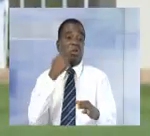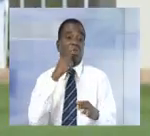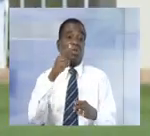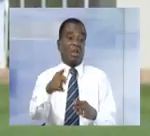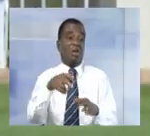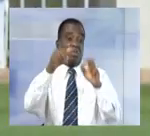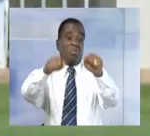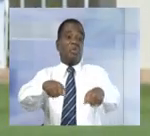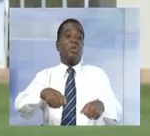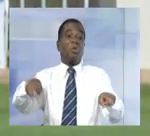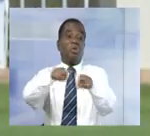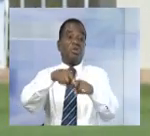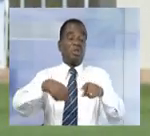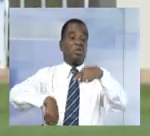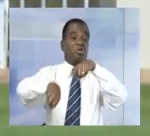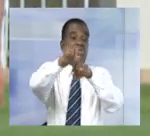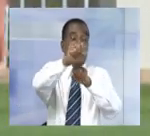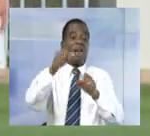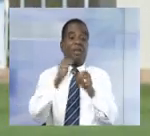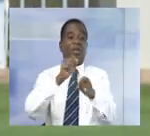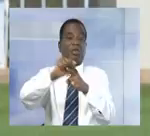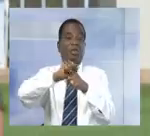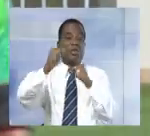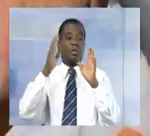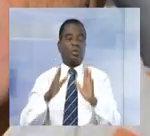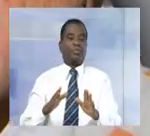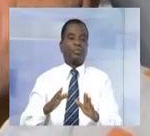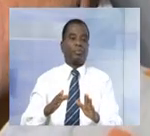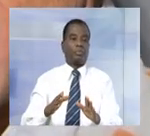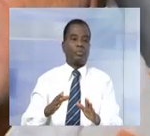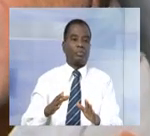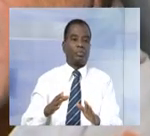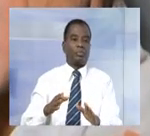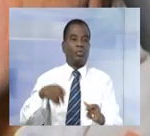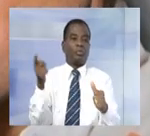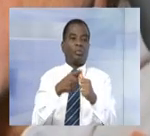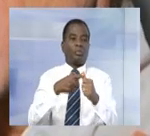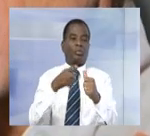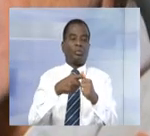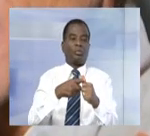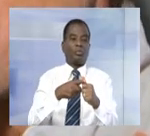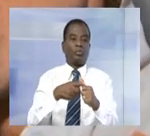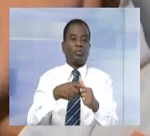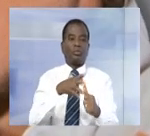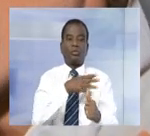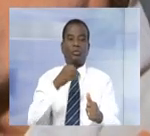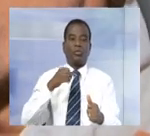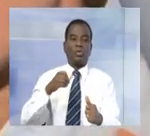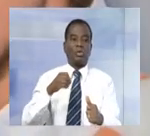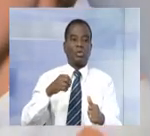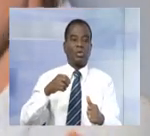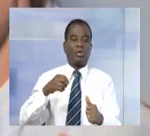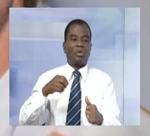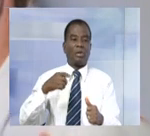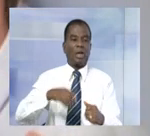Renard, vainqueur de la CAN en 2012. Avec la Zambie. D'abord, il faut qu'on réussisse notre entrée dans cette compétition.